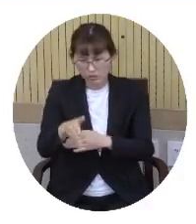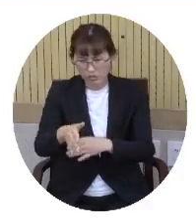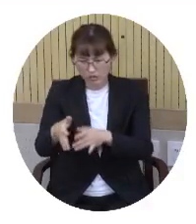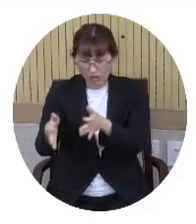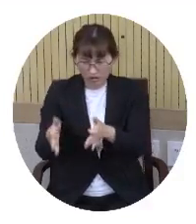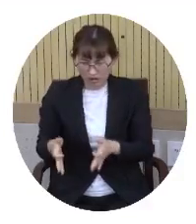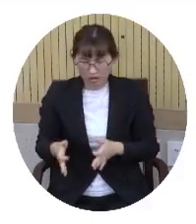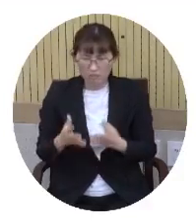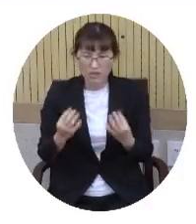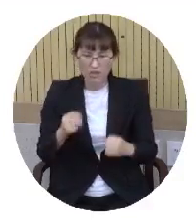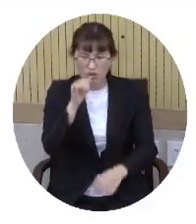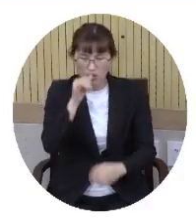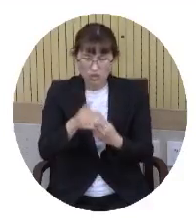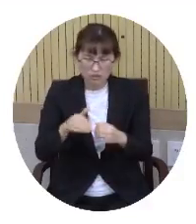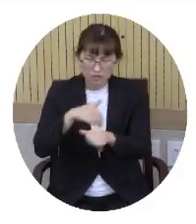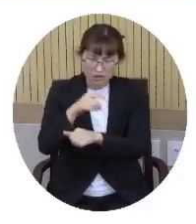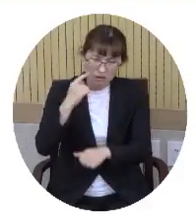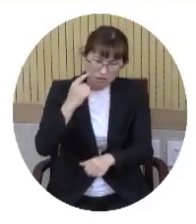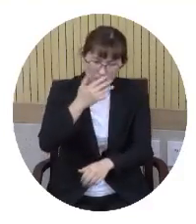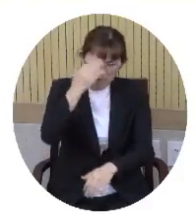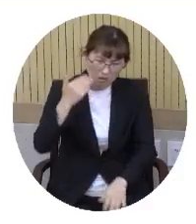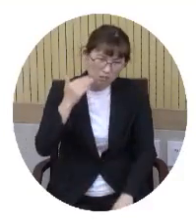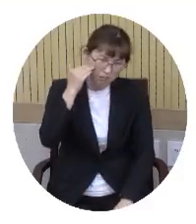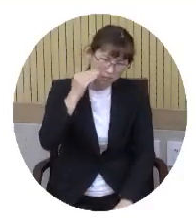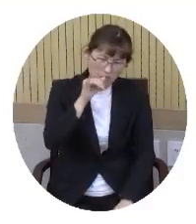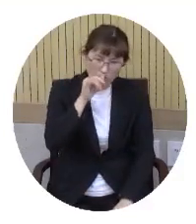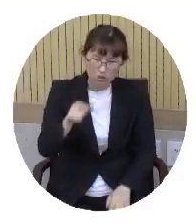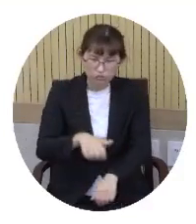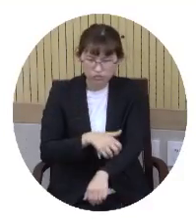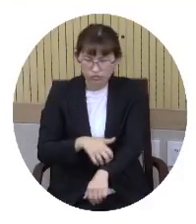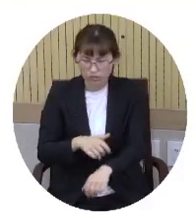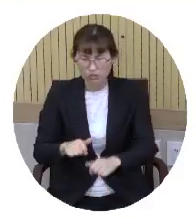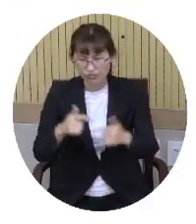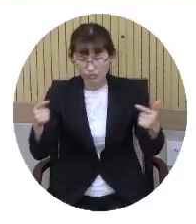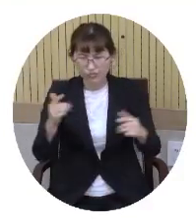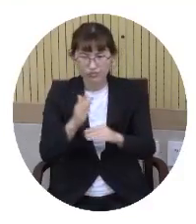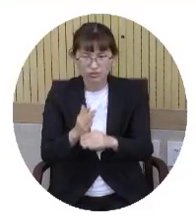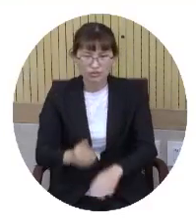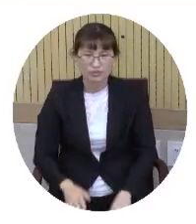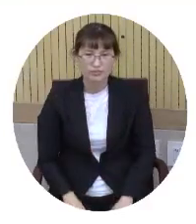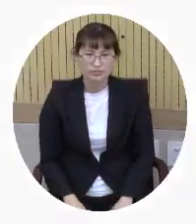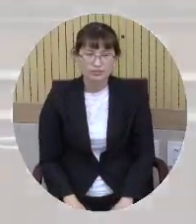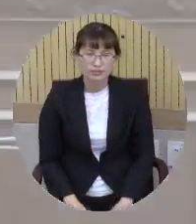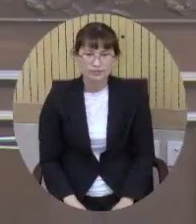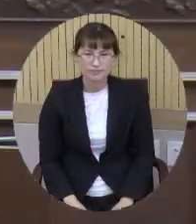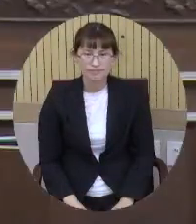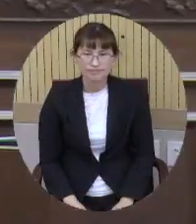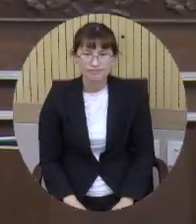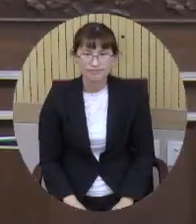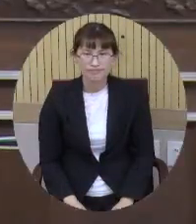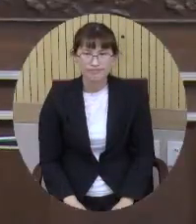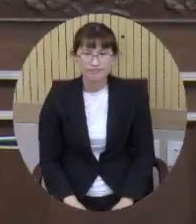있어 도시 미관을 해치고 시민들의 불편을 초래하고 있습니다.